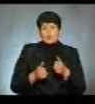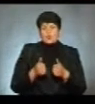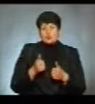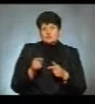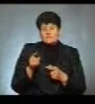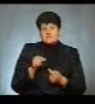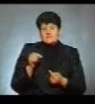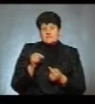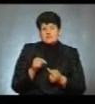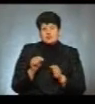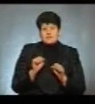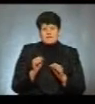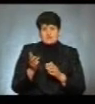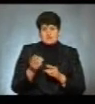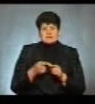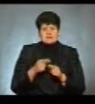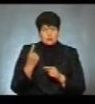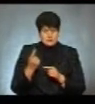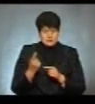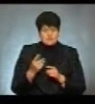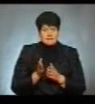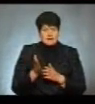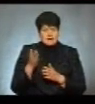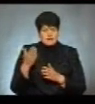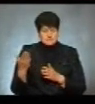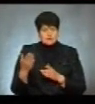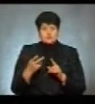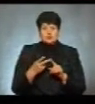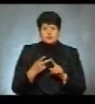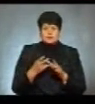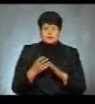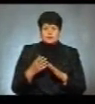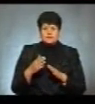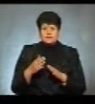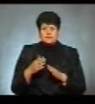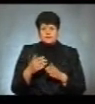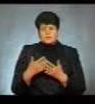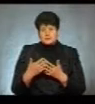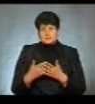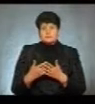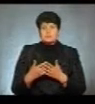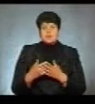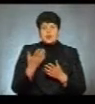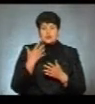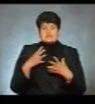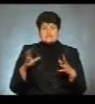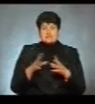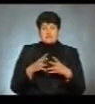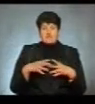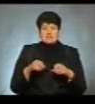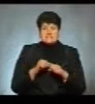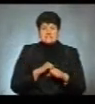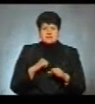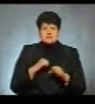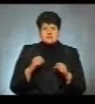вам визначити управителя. Це один з варіантів. Другий варіант є, коли співвласники самостійно